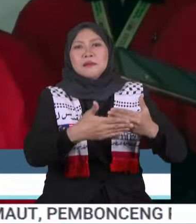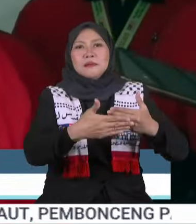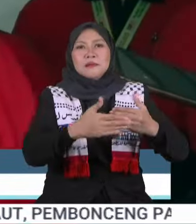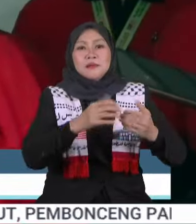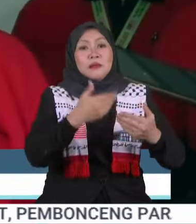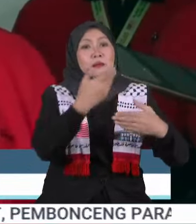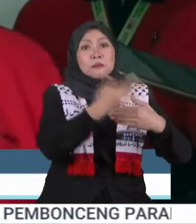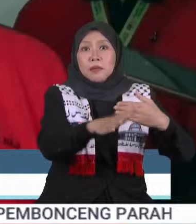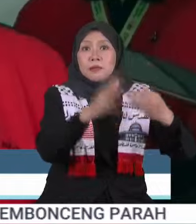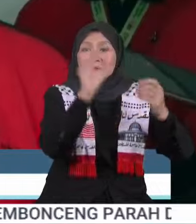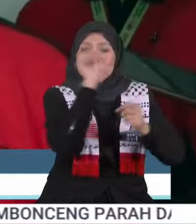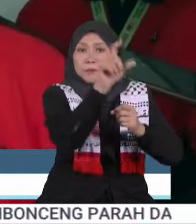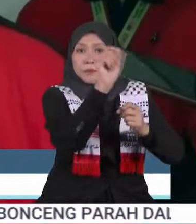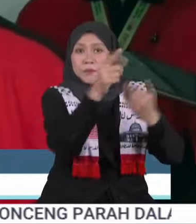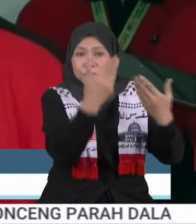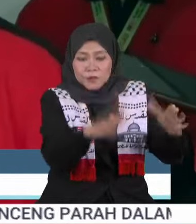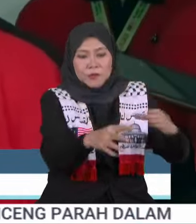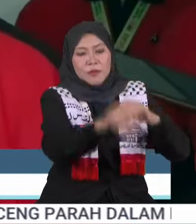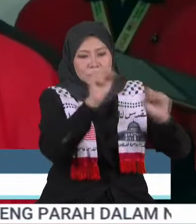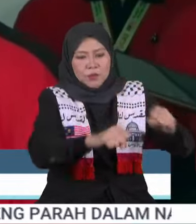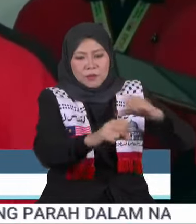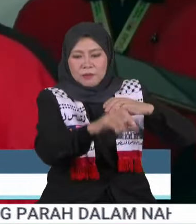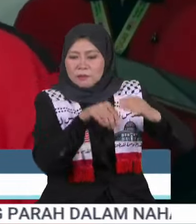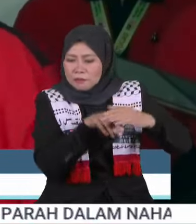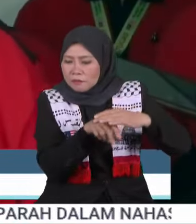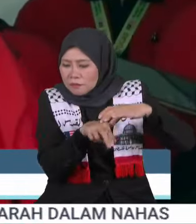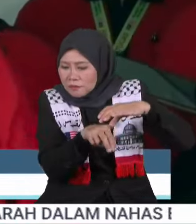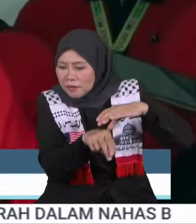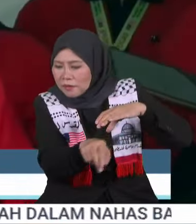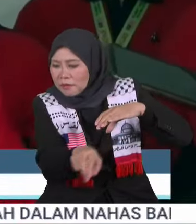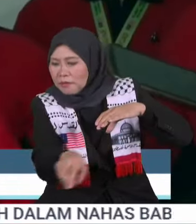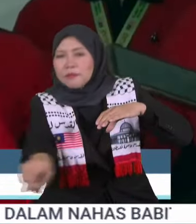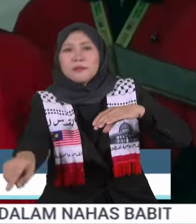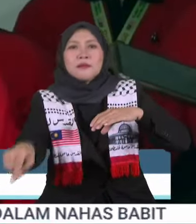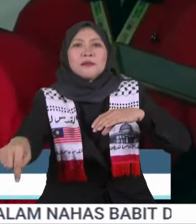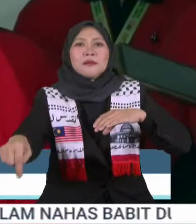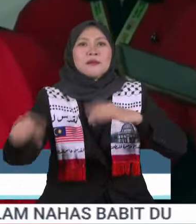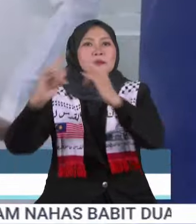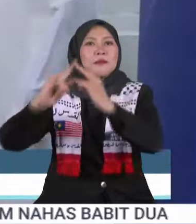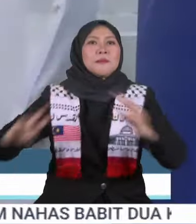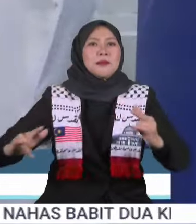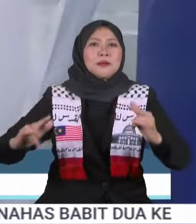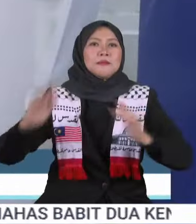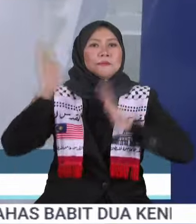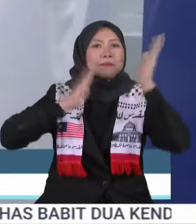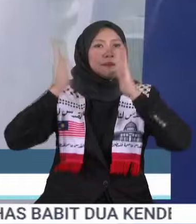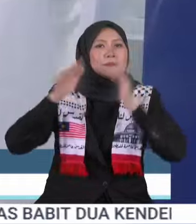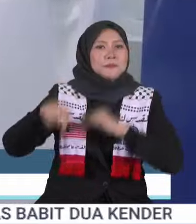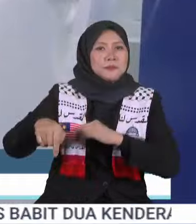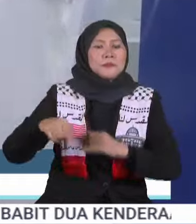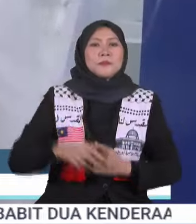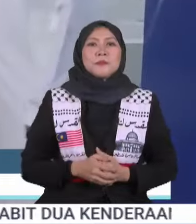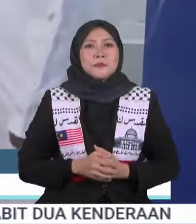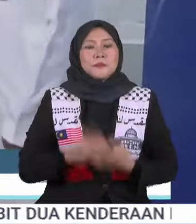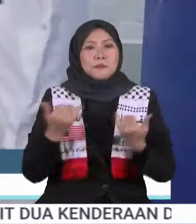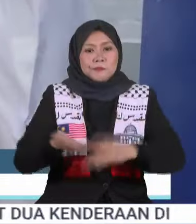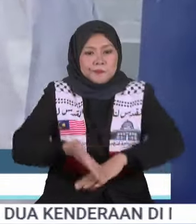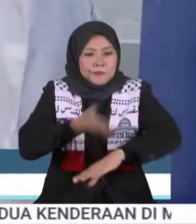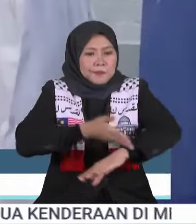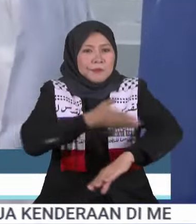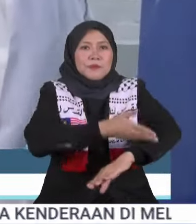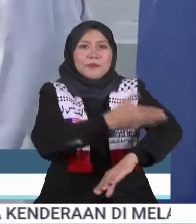daripada melontar, terus boleh masuk ke perkemahan jemaah haji Malaysia. Beberapa